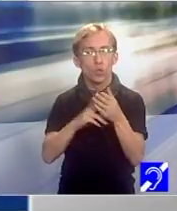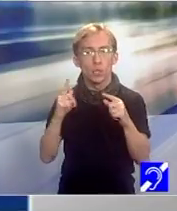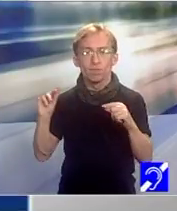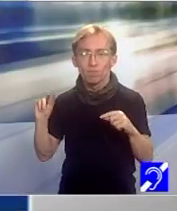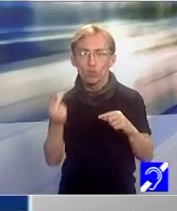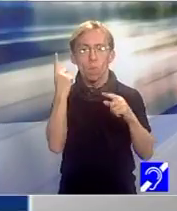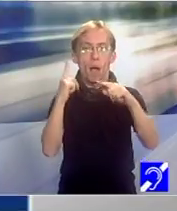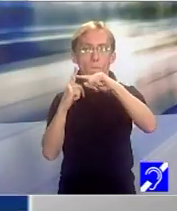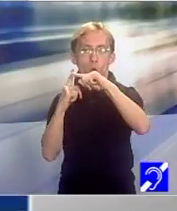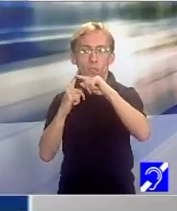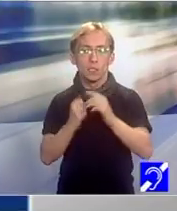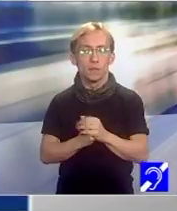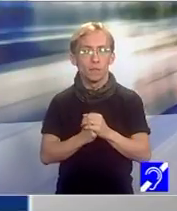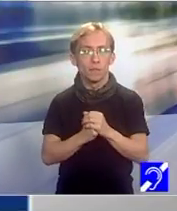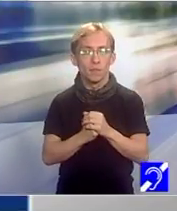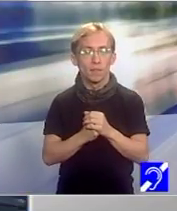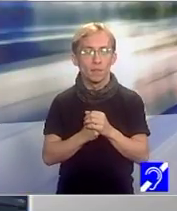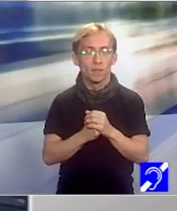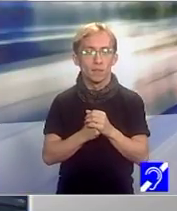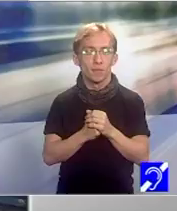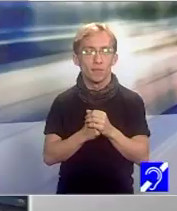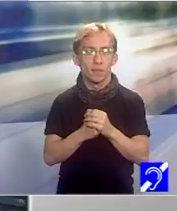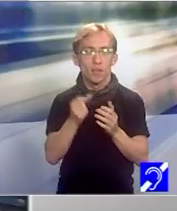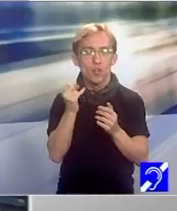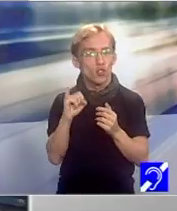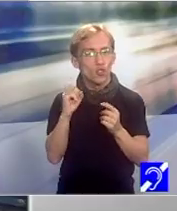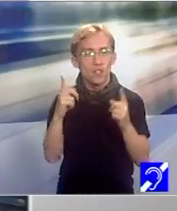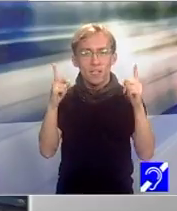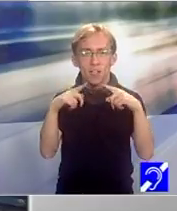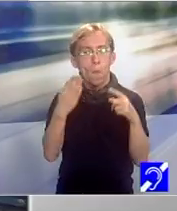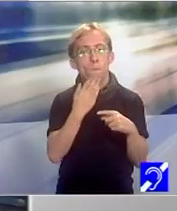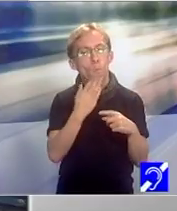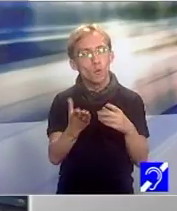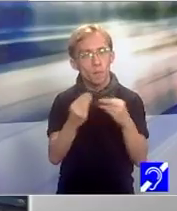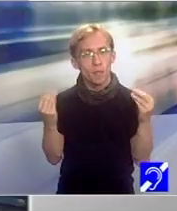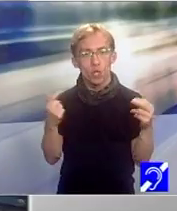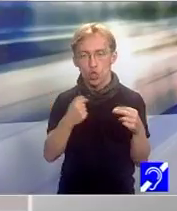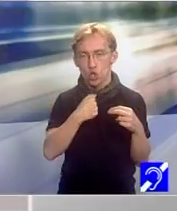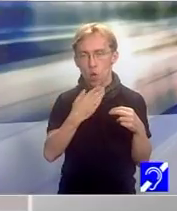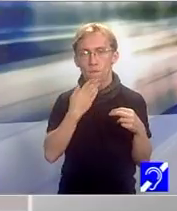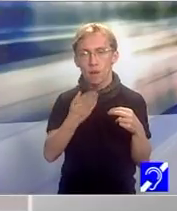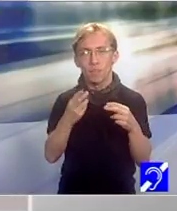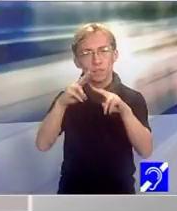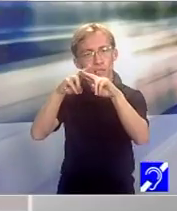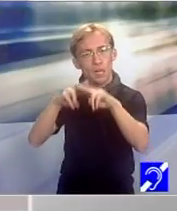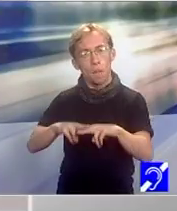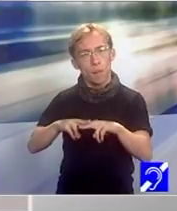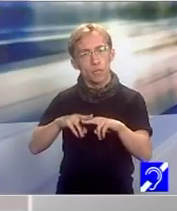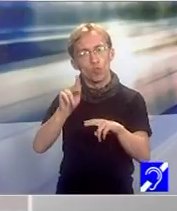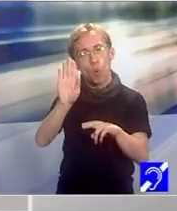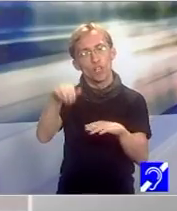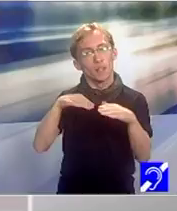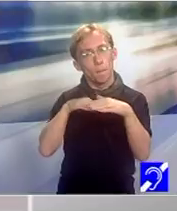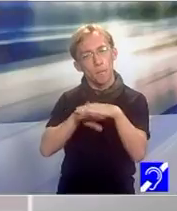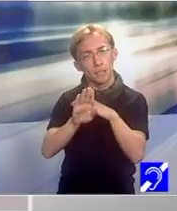care ne umple sufletul și ziua. Mulțumesc foarte mult! Și eu îți mulțumesc și vreau să rămâi cu acest mesaj pe